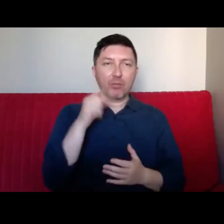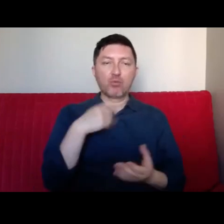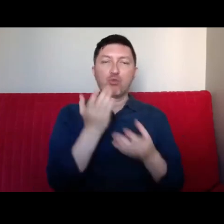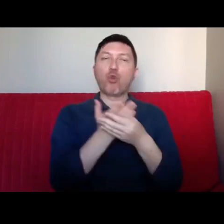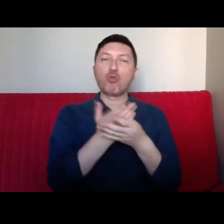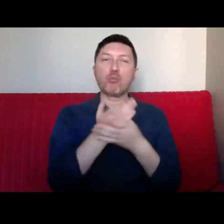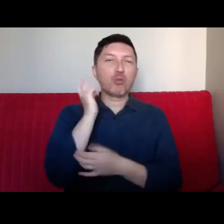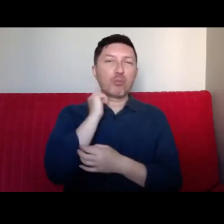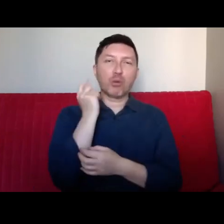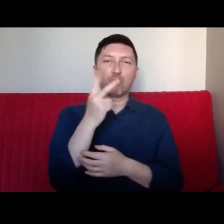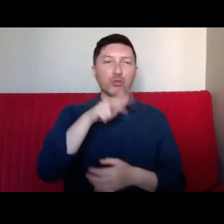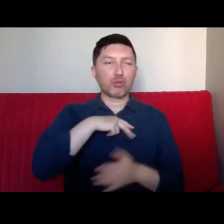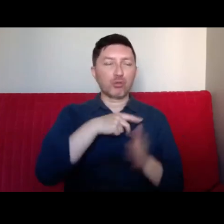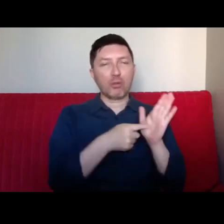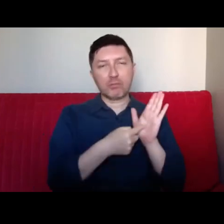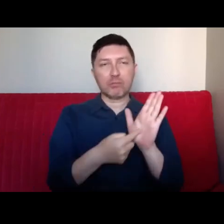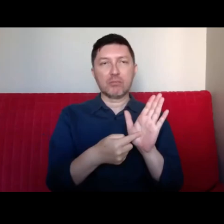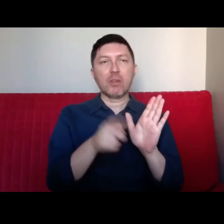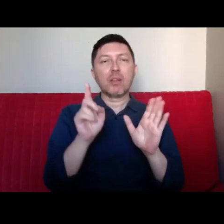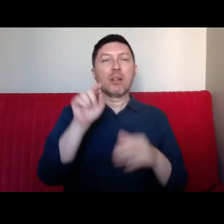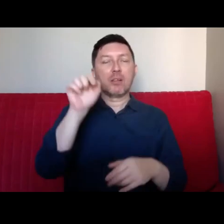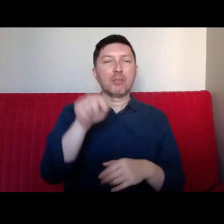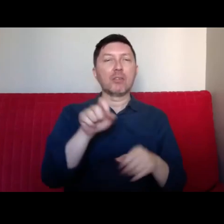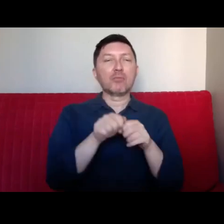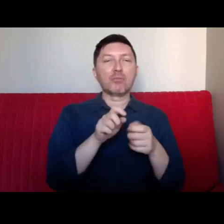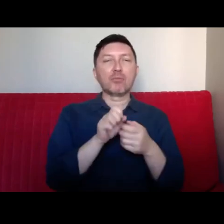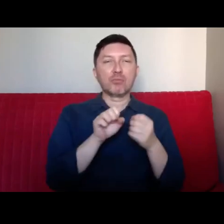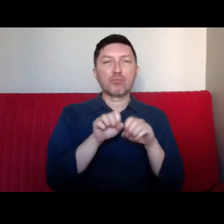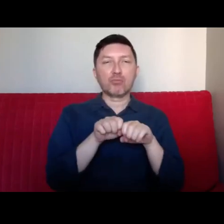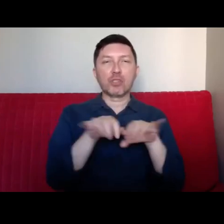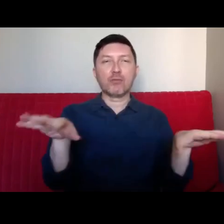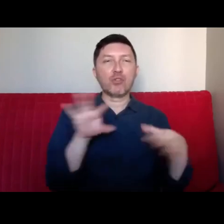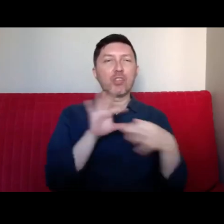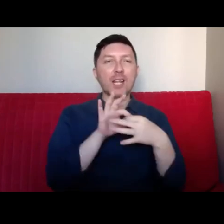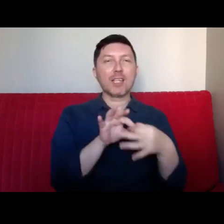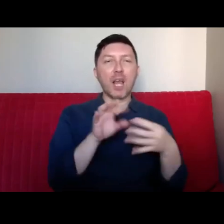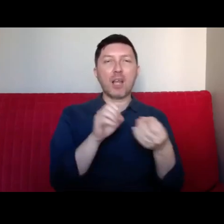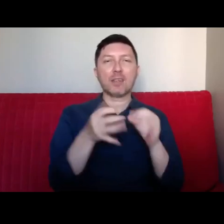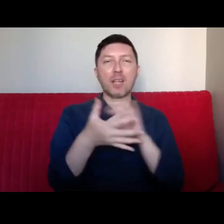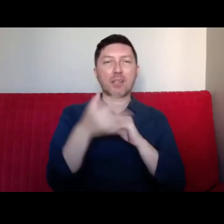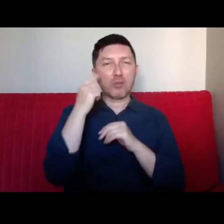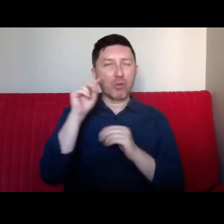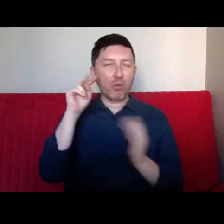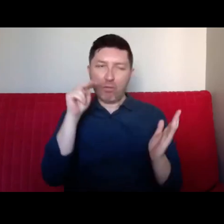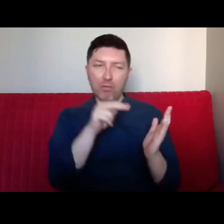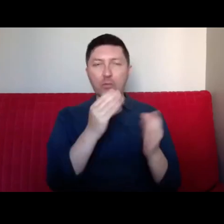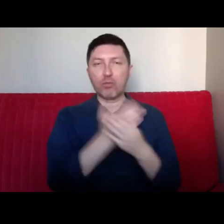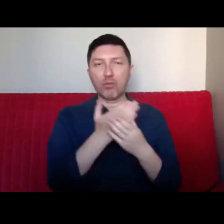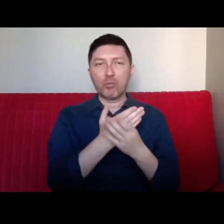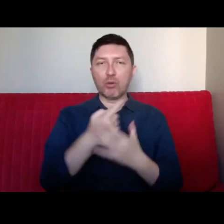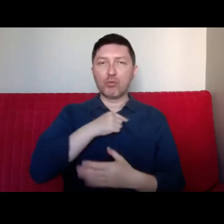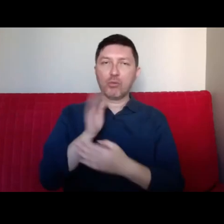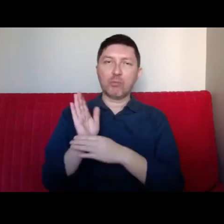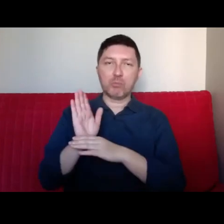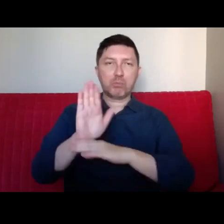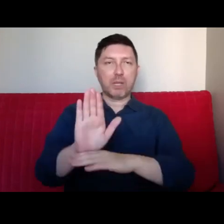donc, vous aurez les liens pour avoir tous ces livrables. Là, nous présentons les différentes semaines européennes